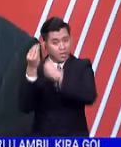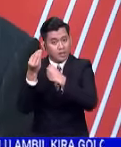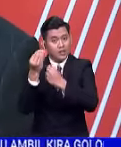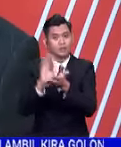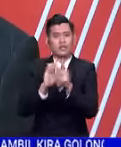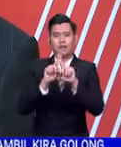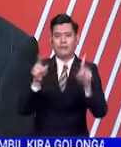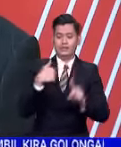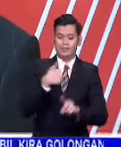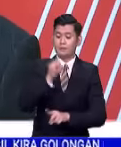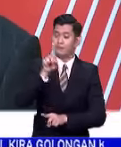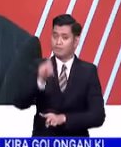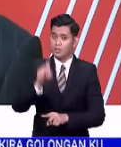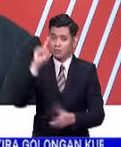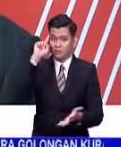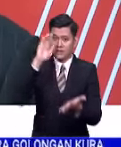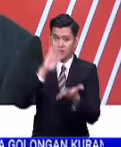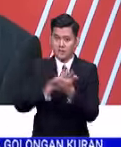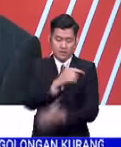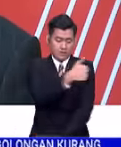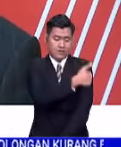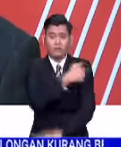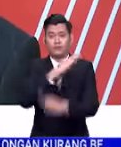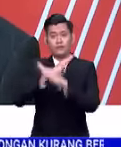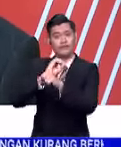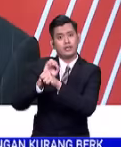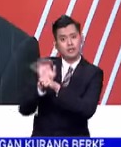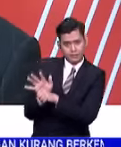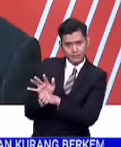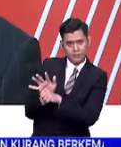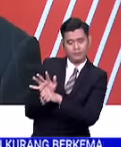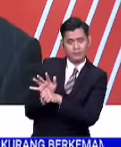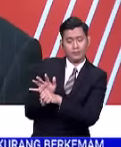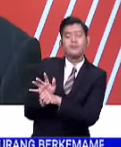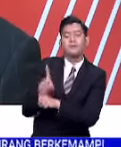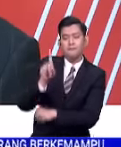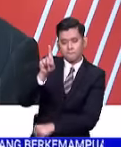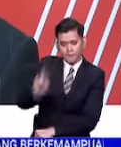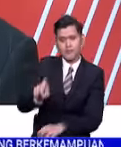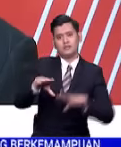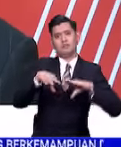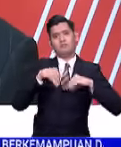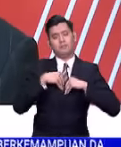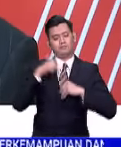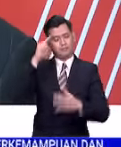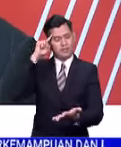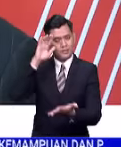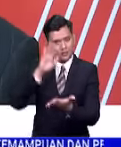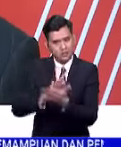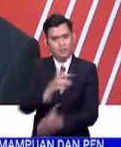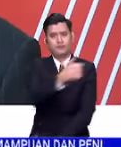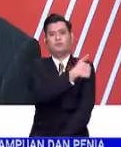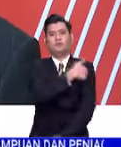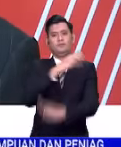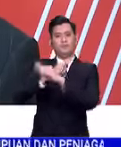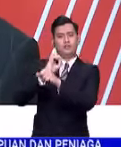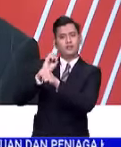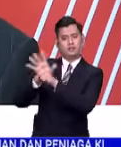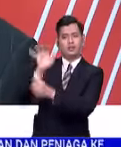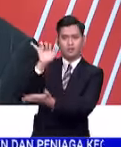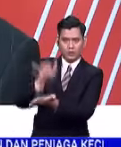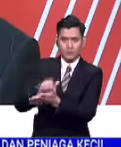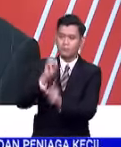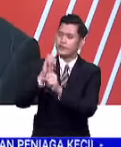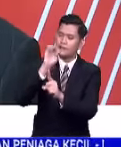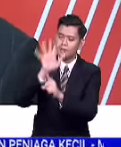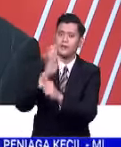sendiri kena yakin dengan vaksin. So kalau kita nak convince mak ayah kita supaya ambil vaksin, kita sendiri kena yakin bahawa vaksin itu berkesan. Dan memang vaksin itu